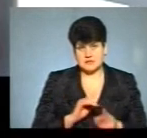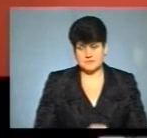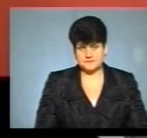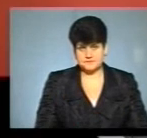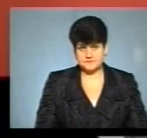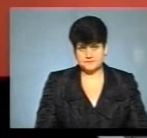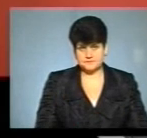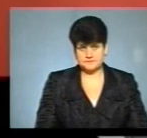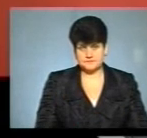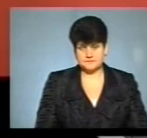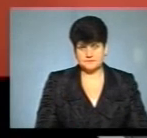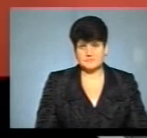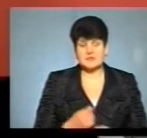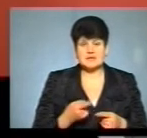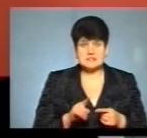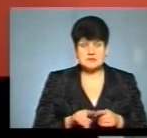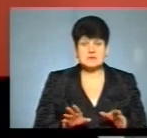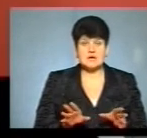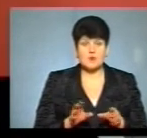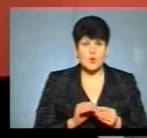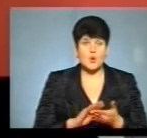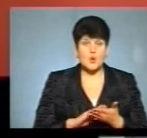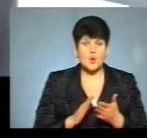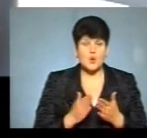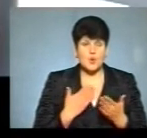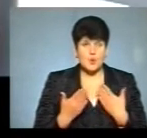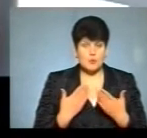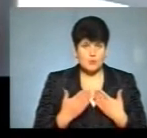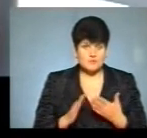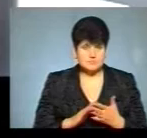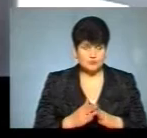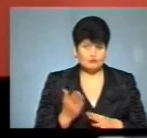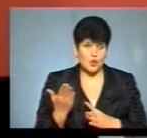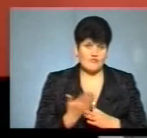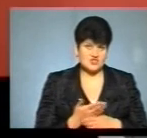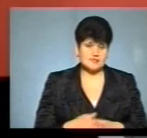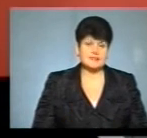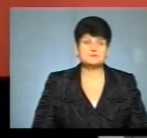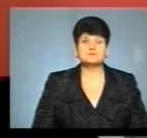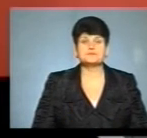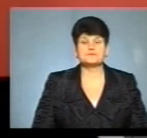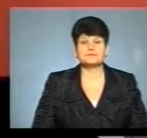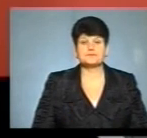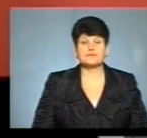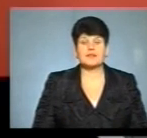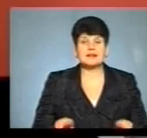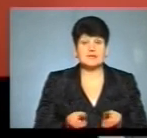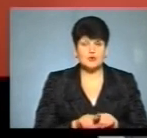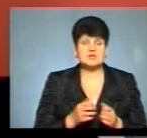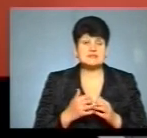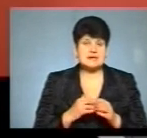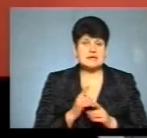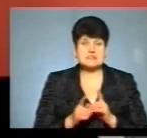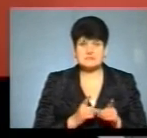власне, то компроміс був чи половинчастий? Половинчастий. Також серед тих змін, до яких